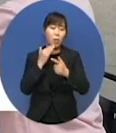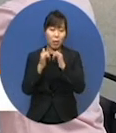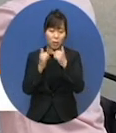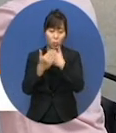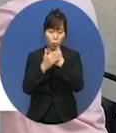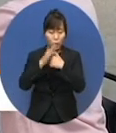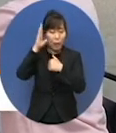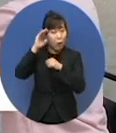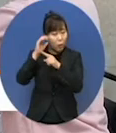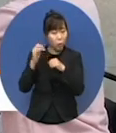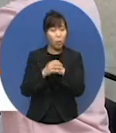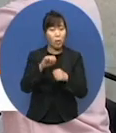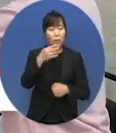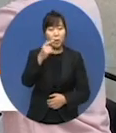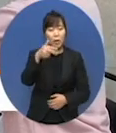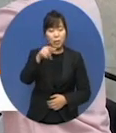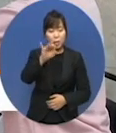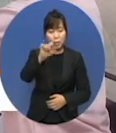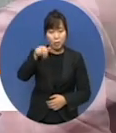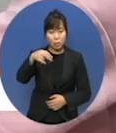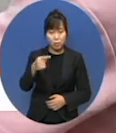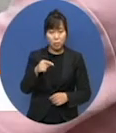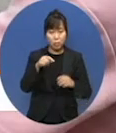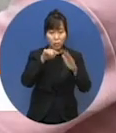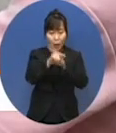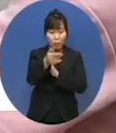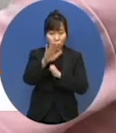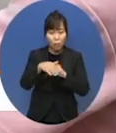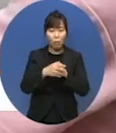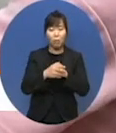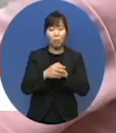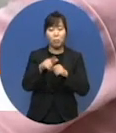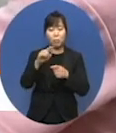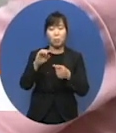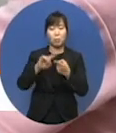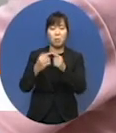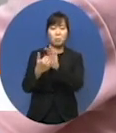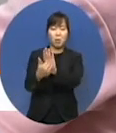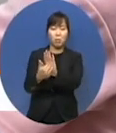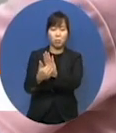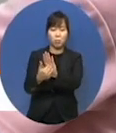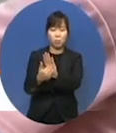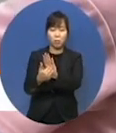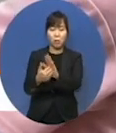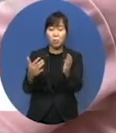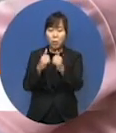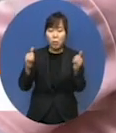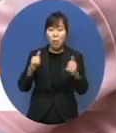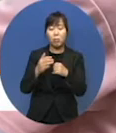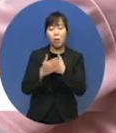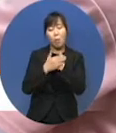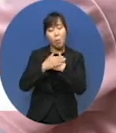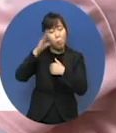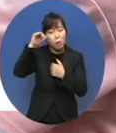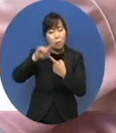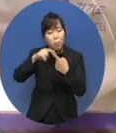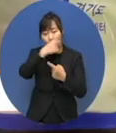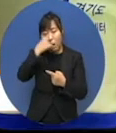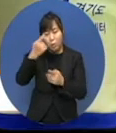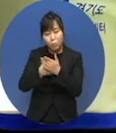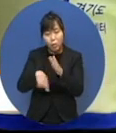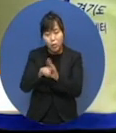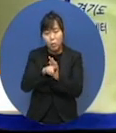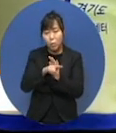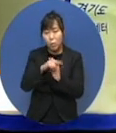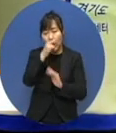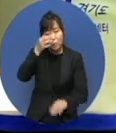경과 프랜차이즈 매장의 들어가려 했지만 매장 측이 이를 거부했고 직원에게 보 죽여 님을 확인시켜 주기 위해